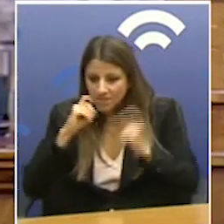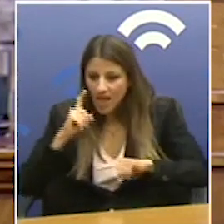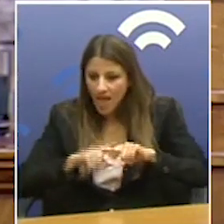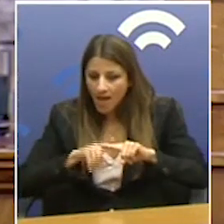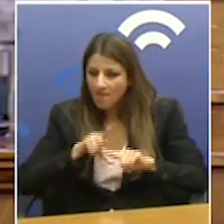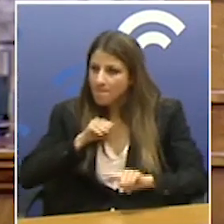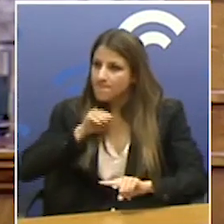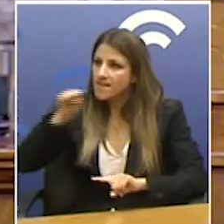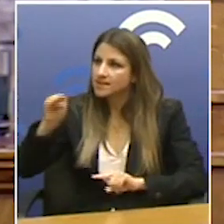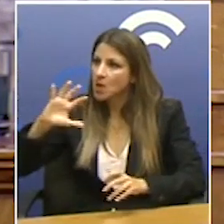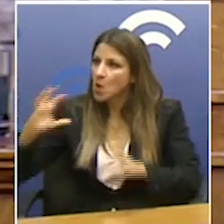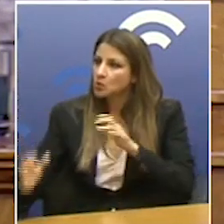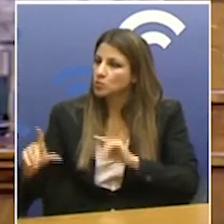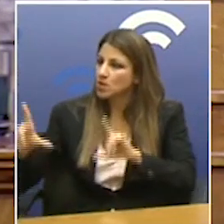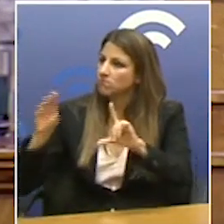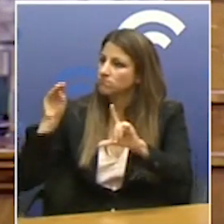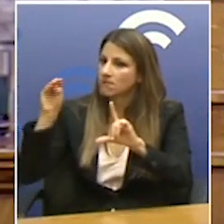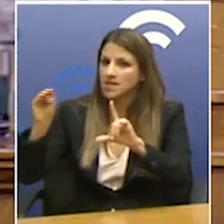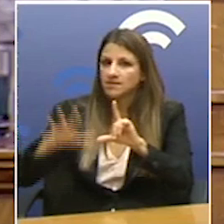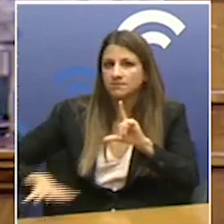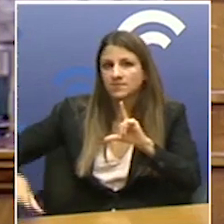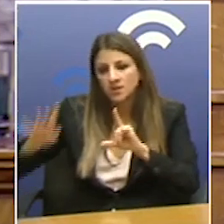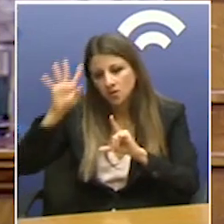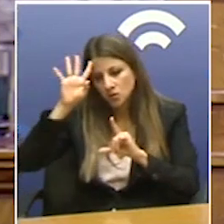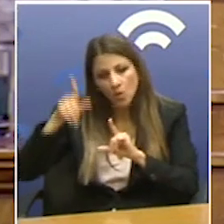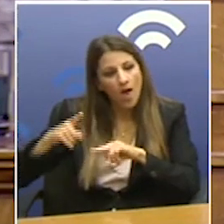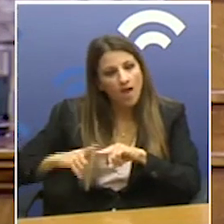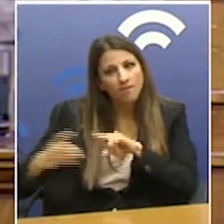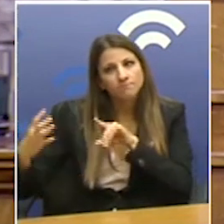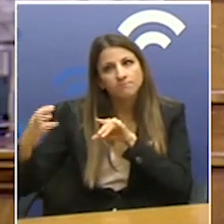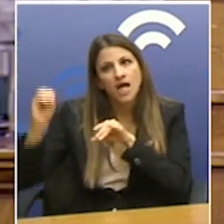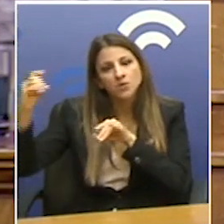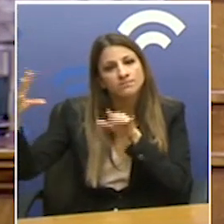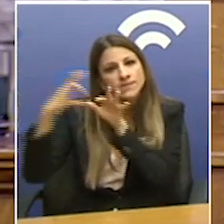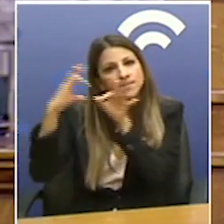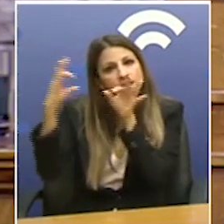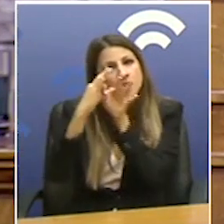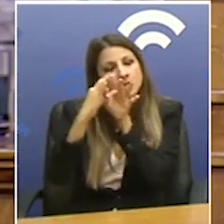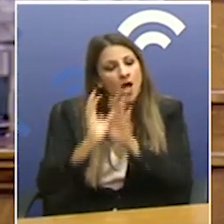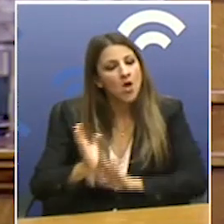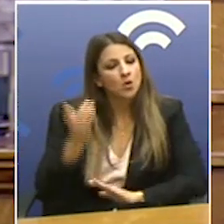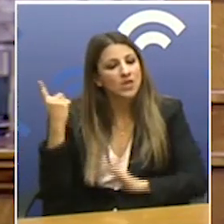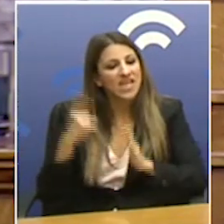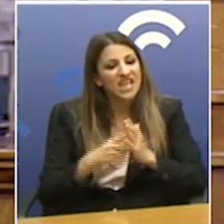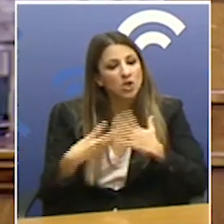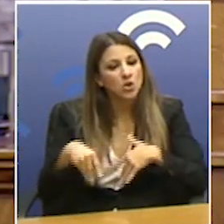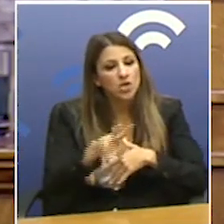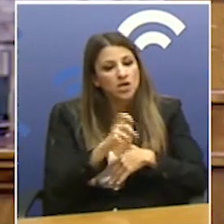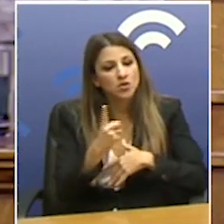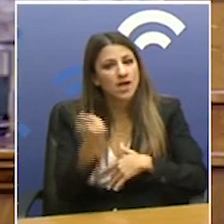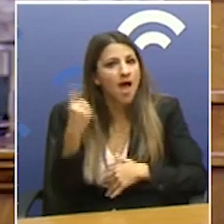στο πλαίσιο μιας ευρύτερης εθνικής εξωστρέφειας. Τότε ήταν η γέννηση, σήμερα είναι